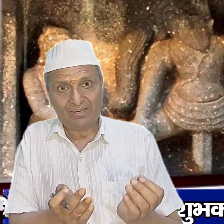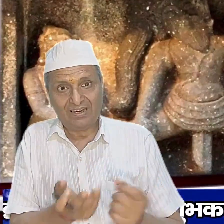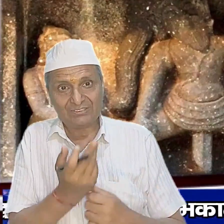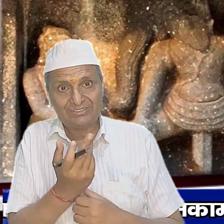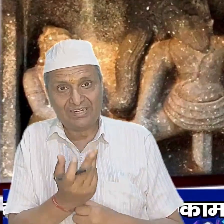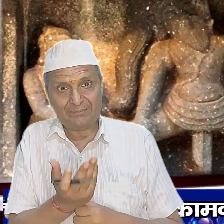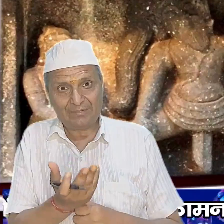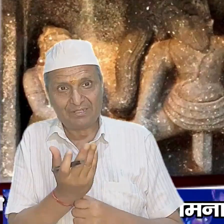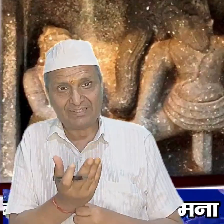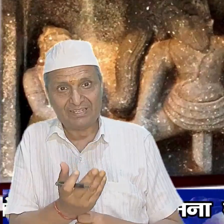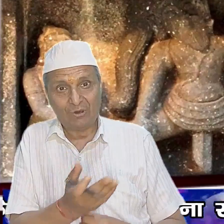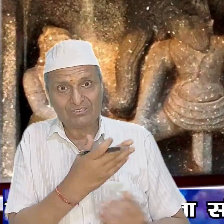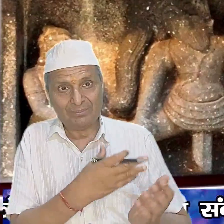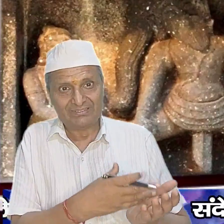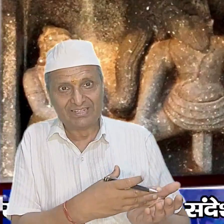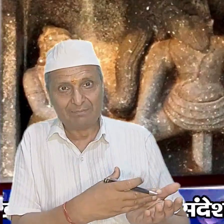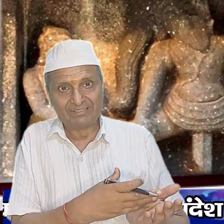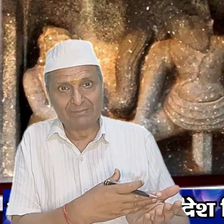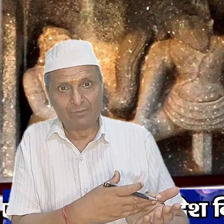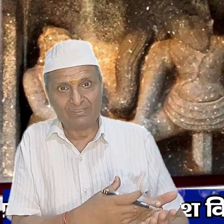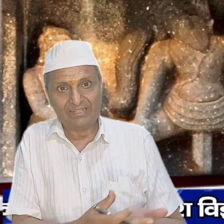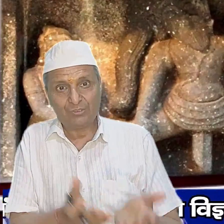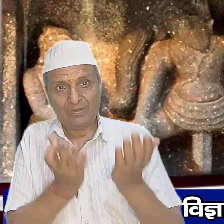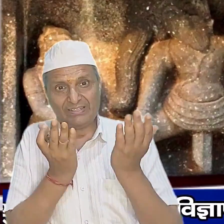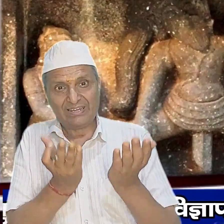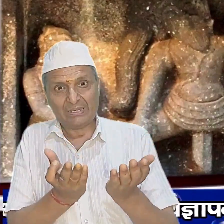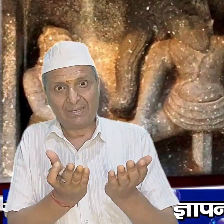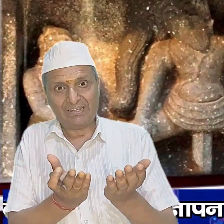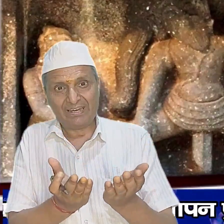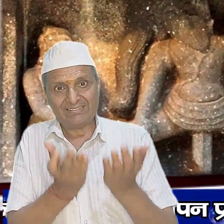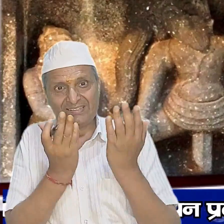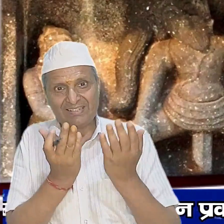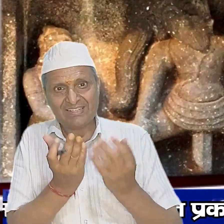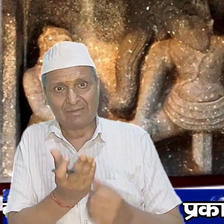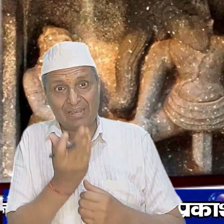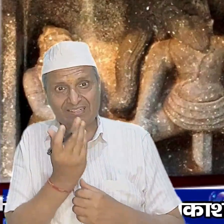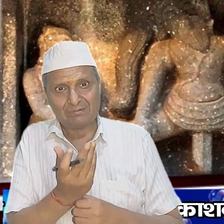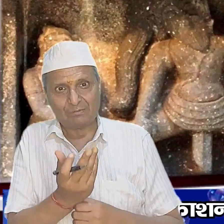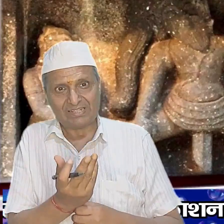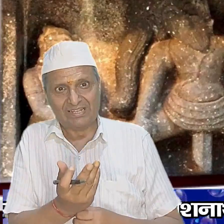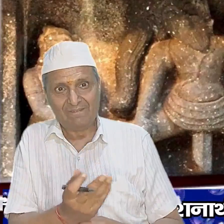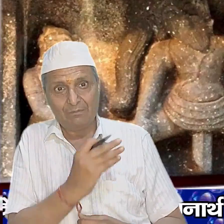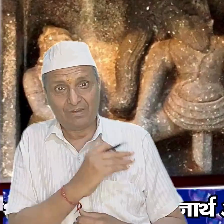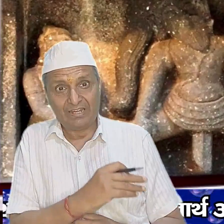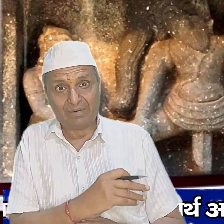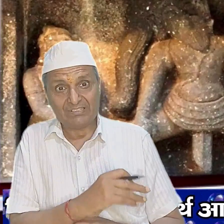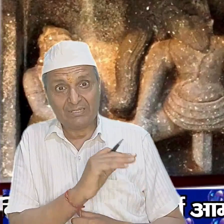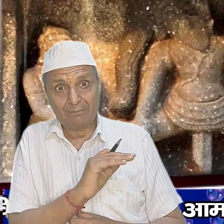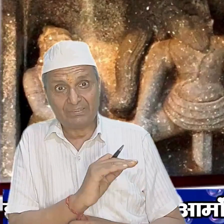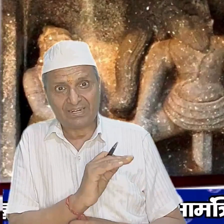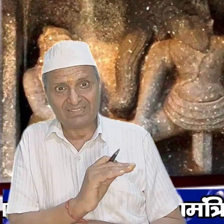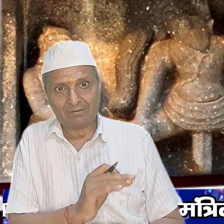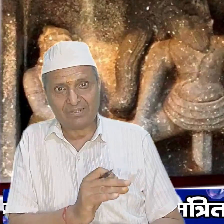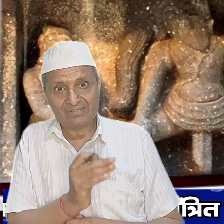थी, इनको भी कहते हैं जरूर देखो। इतिहास का एक पन्ना दिखाते हैं अपनी मर्जी का, दूसरा पन्ना दिखा के तो हम मानते हैं आप इतिहास दिखाना चाहते